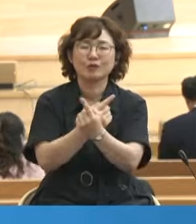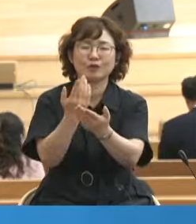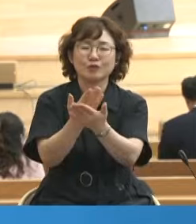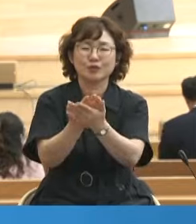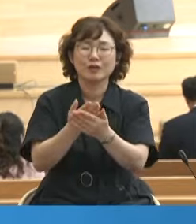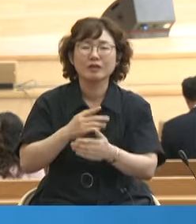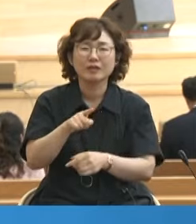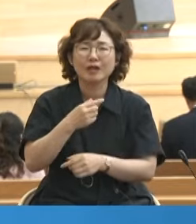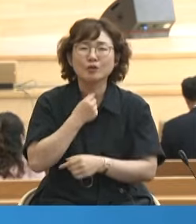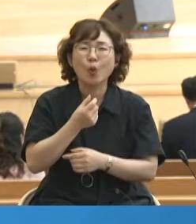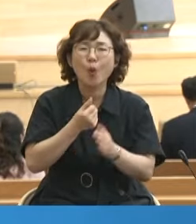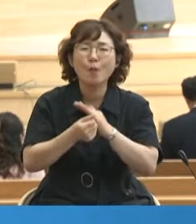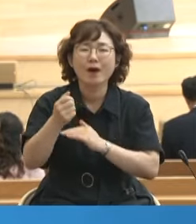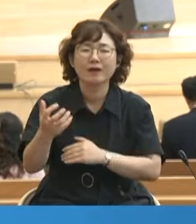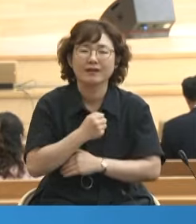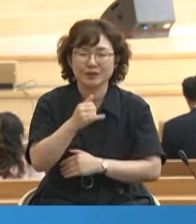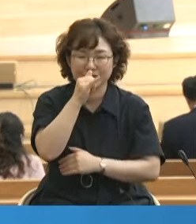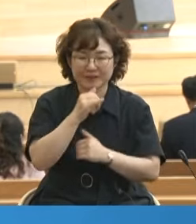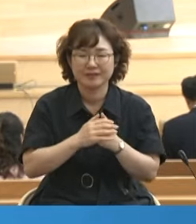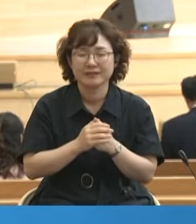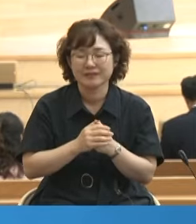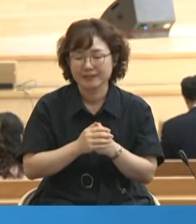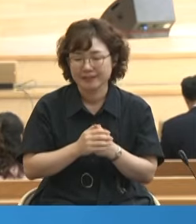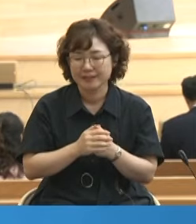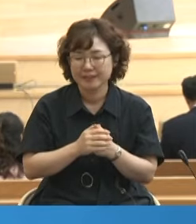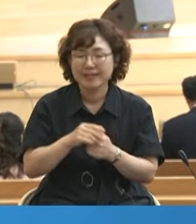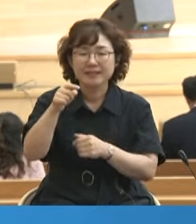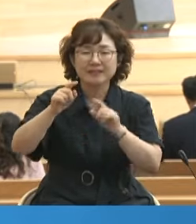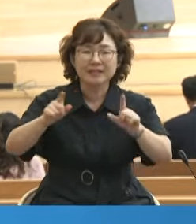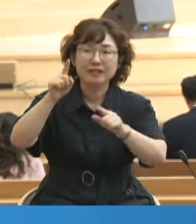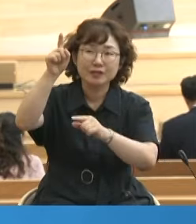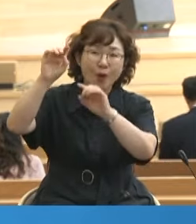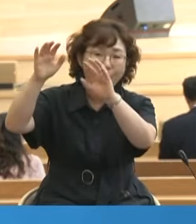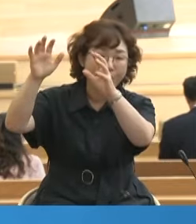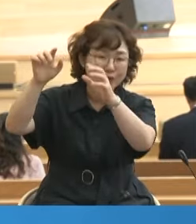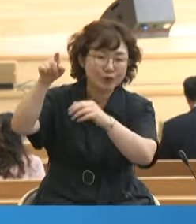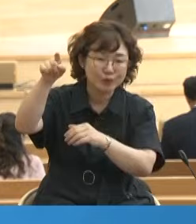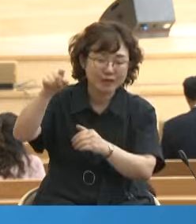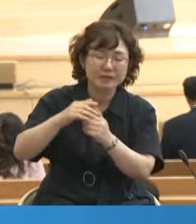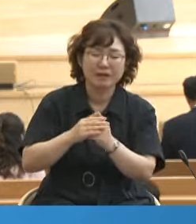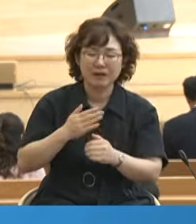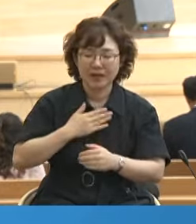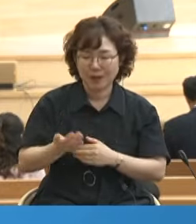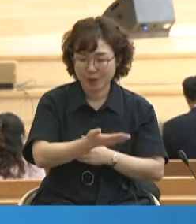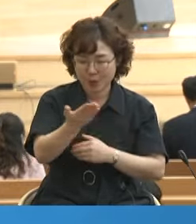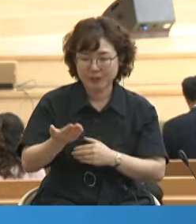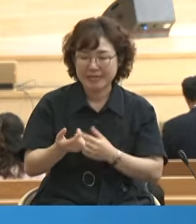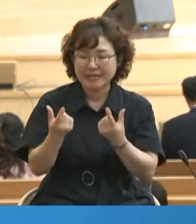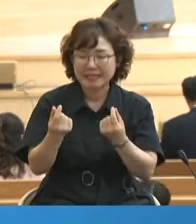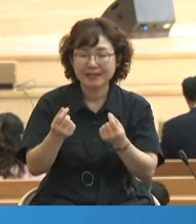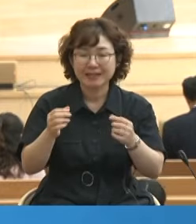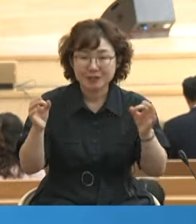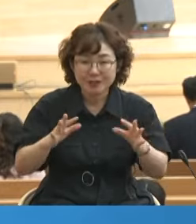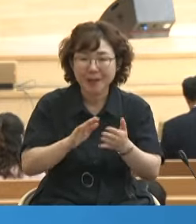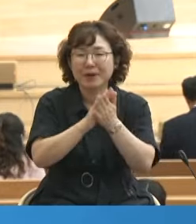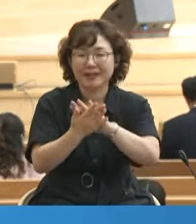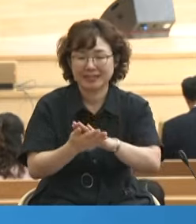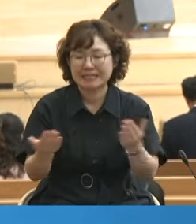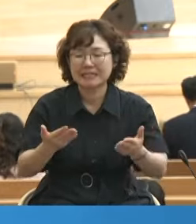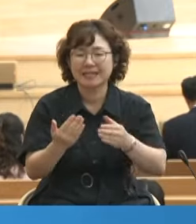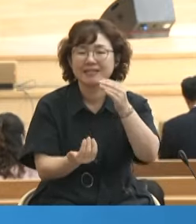그게 소망이 되어집니다. 이런 소망이 있어요. 그날의 천국에서 우리는 이런 일들을 경험하게 될